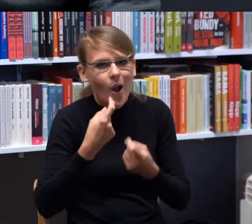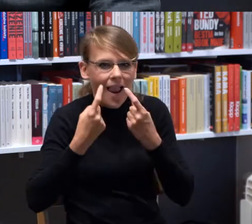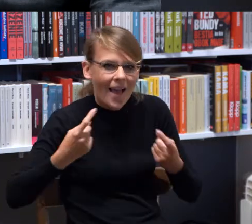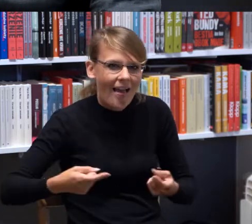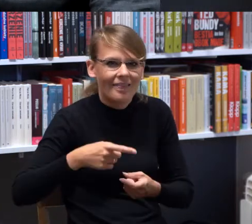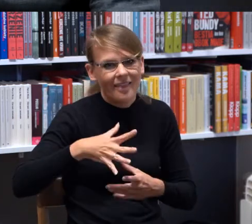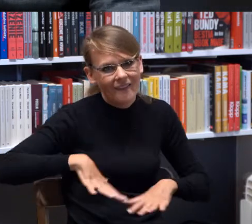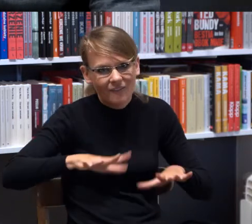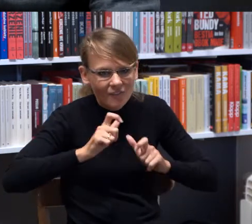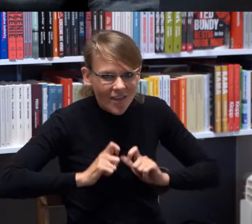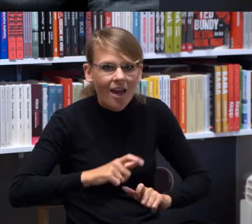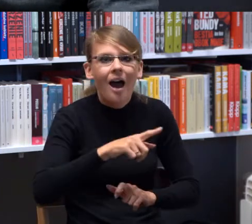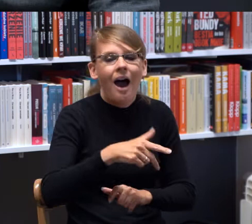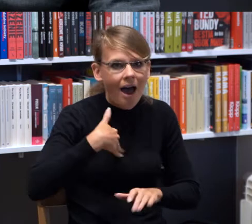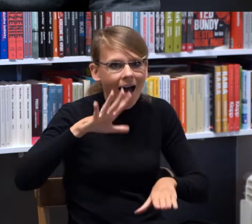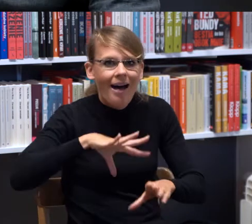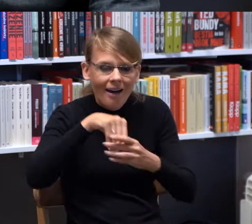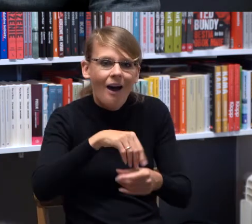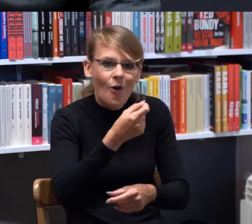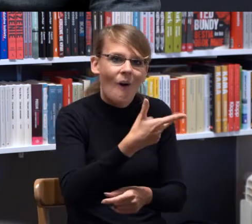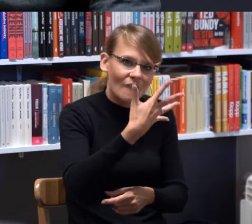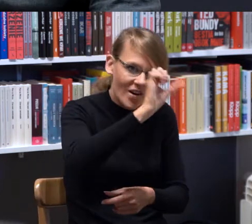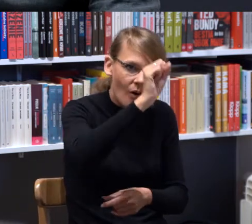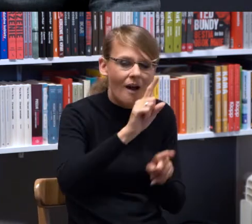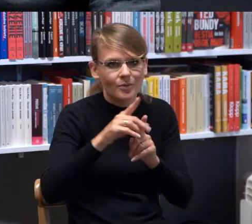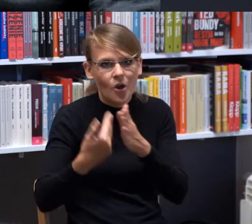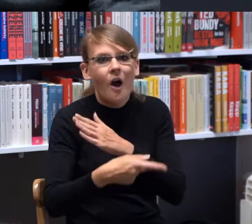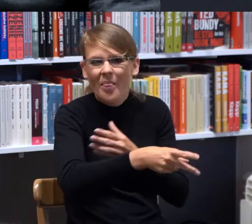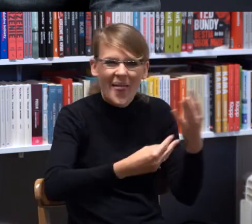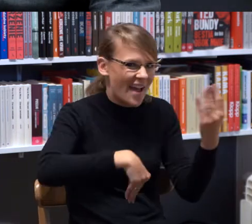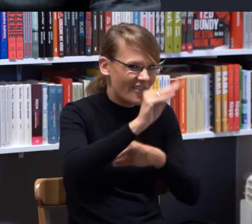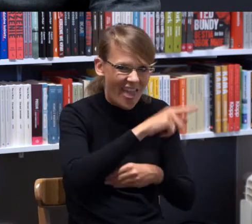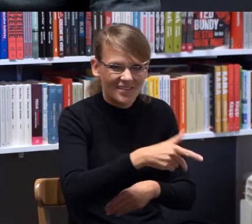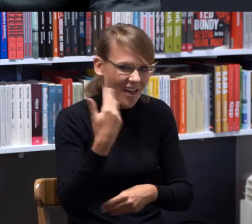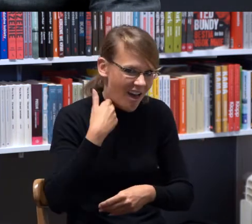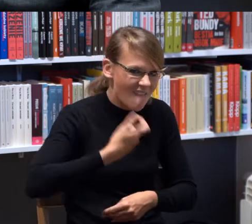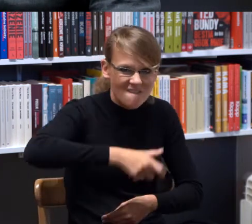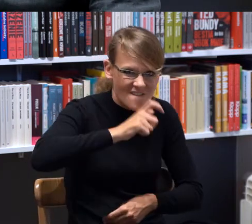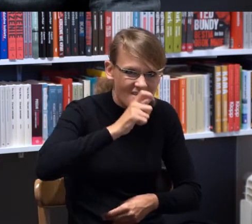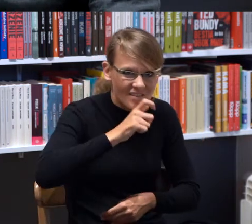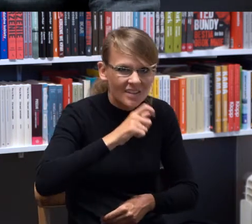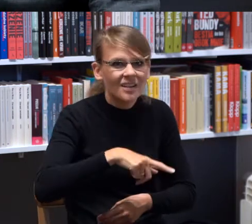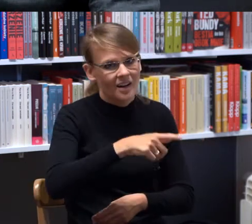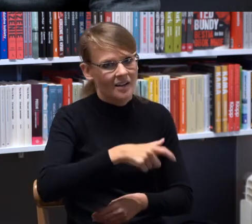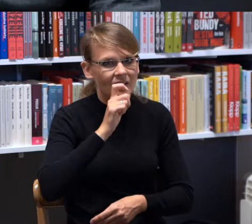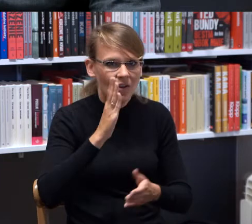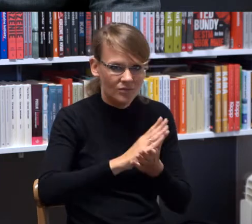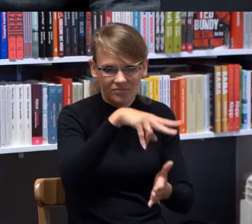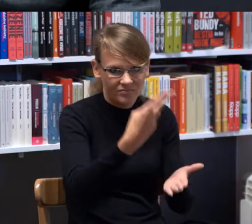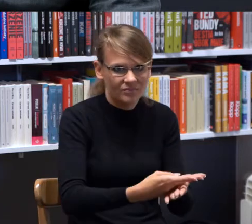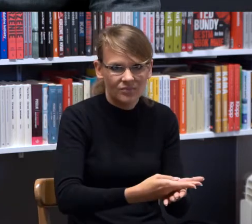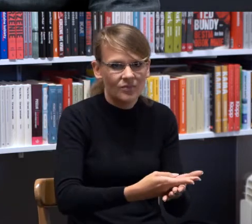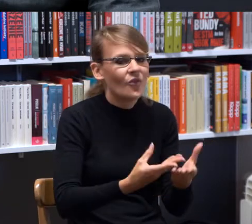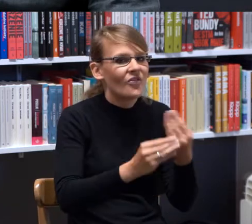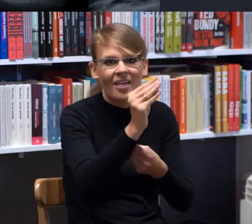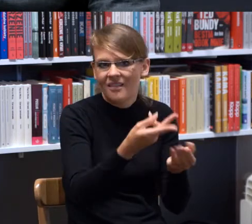wszedł. I niestety wygrał i przegrał, to znaczy wypił najwięcej i potem już nie wstał nigdy po tym wypiciu. I myślę,